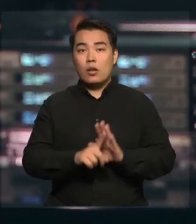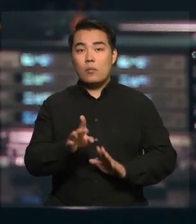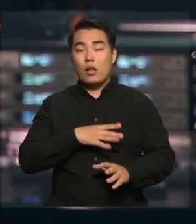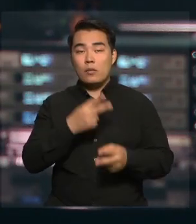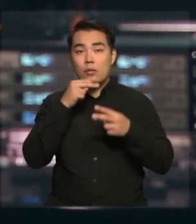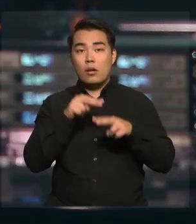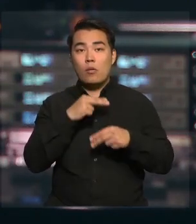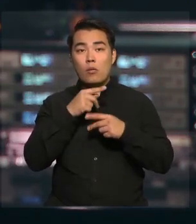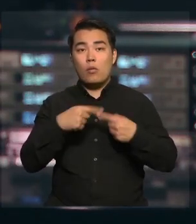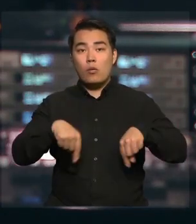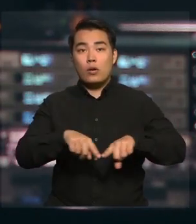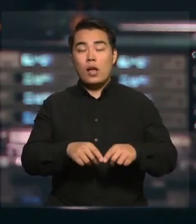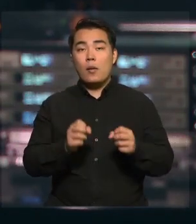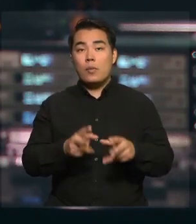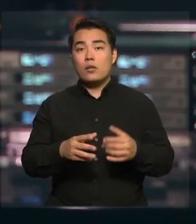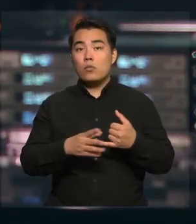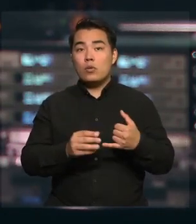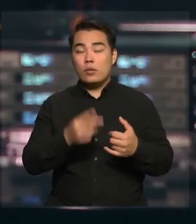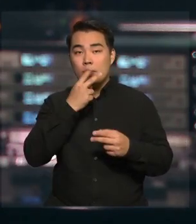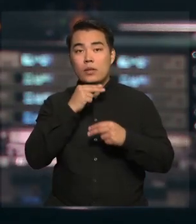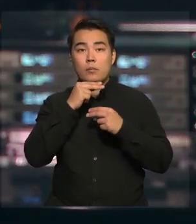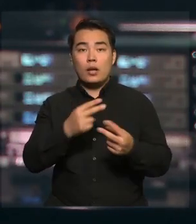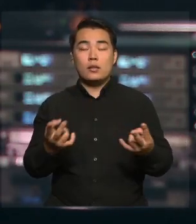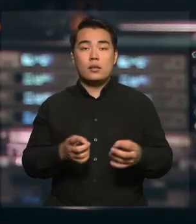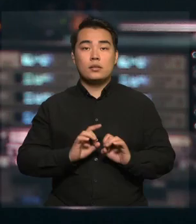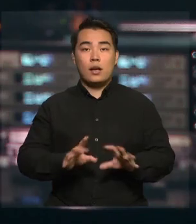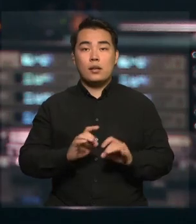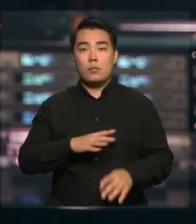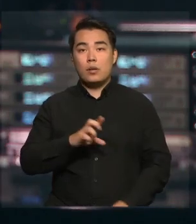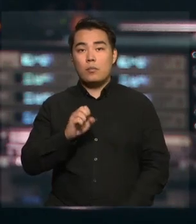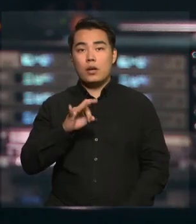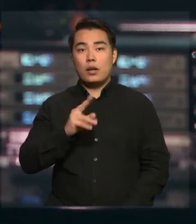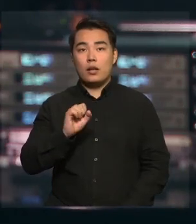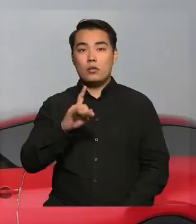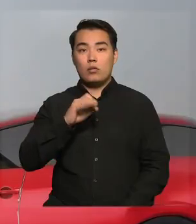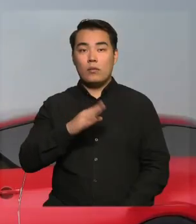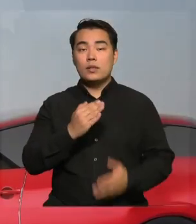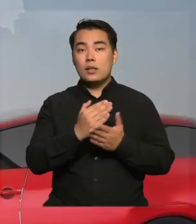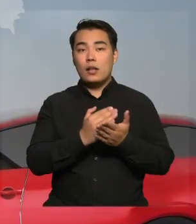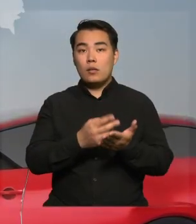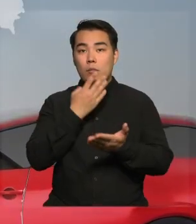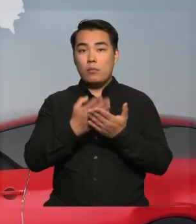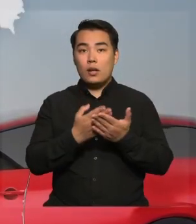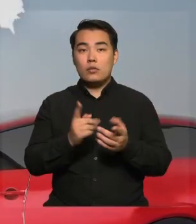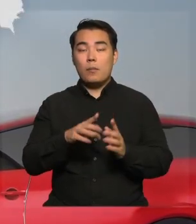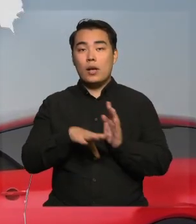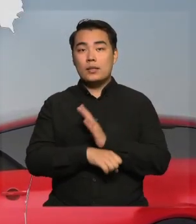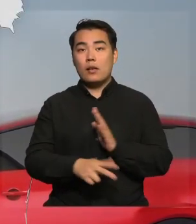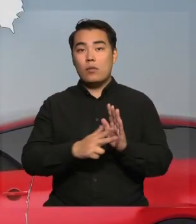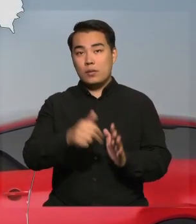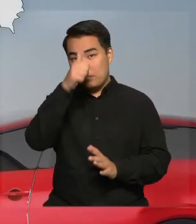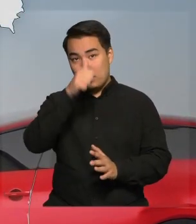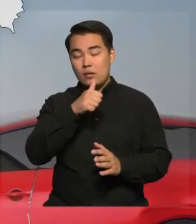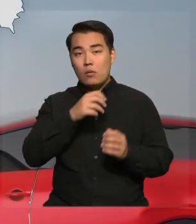Қадағалаушы органдар қауіпті учаскелерді қатаң бақылауға алуы тиіс, деді Берік Асылов. Статистикаға ойысақ, соңғы 8